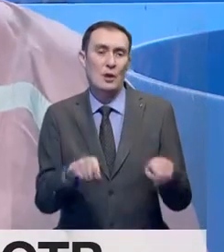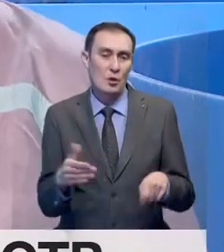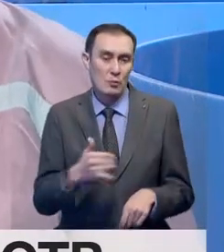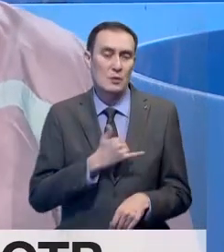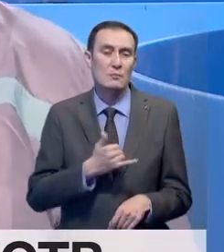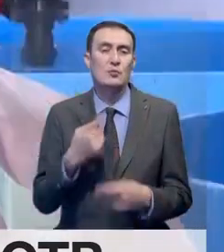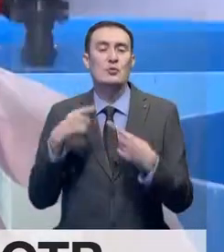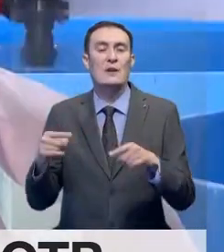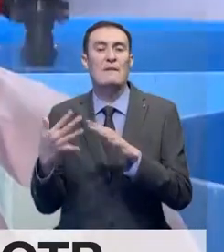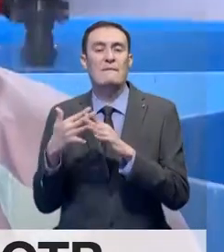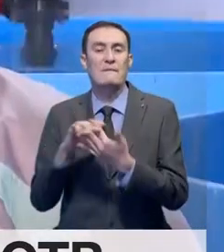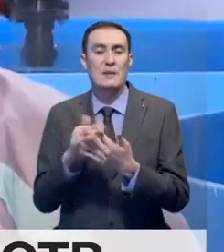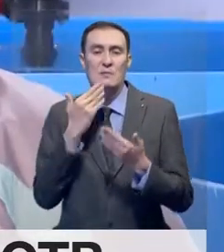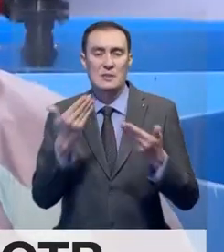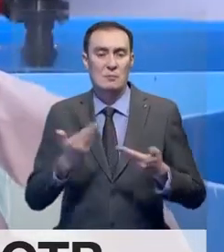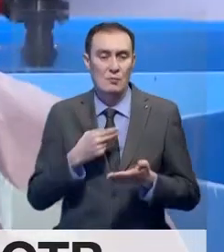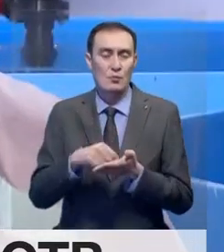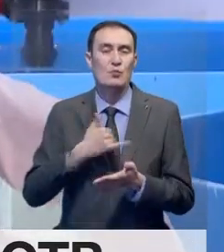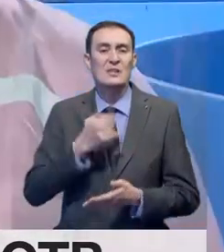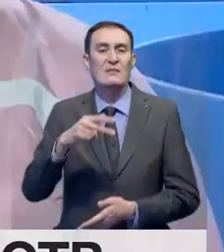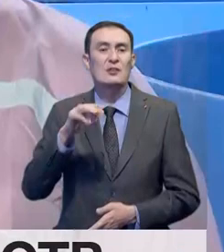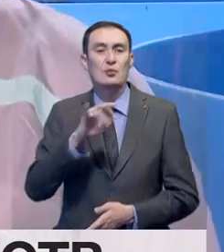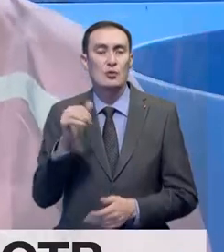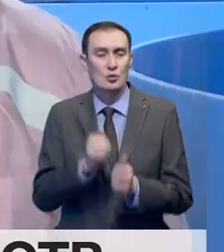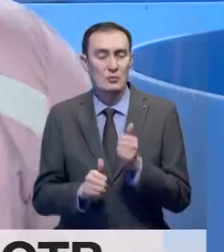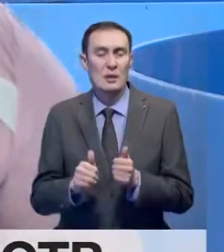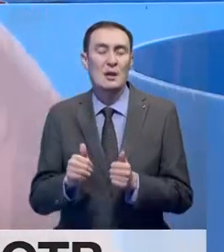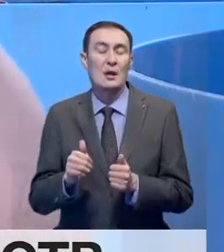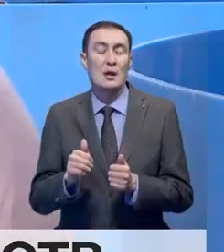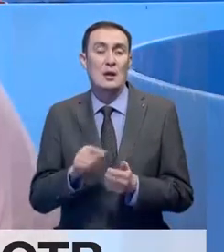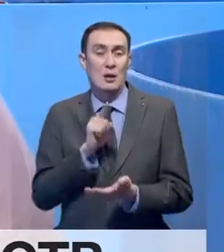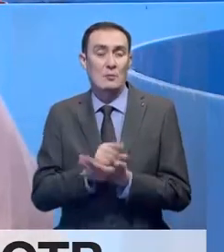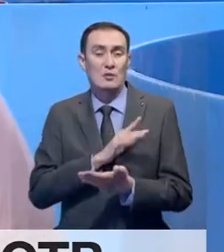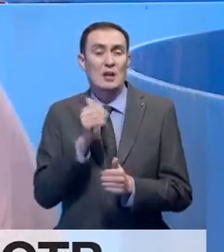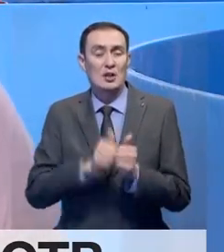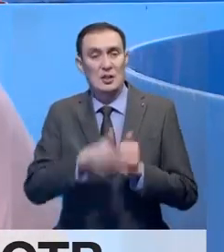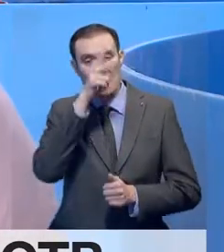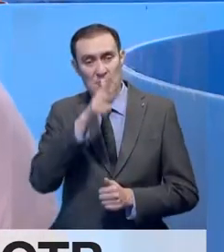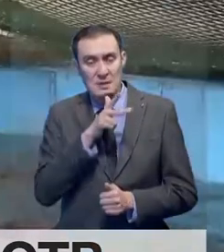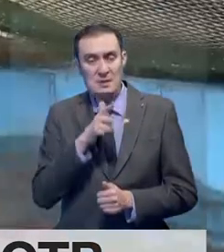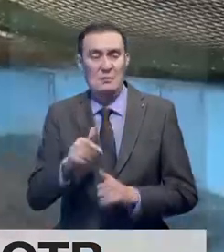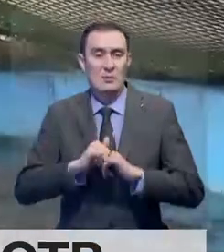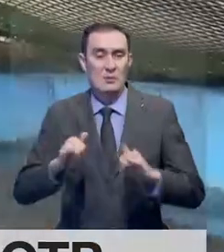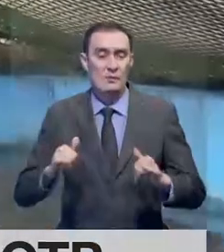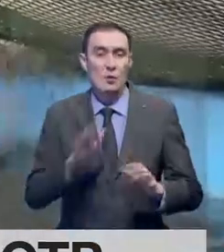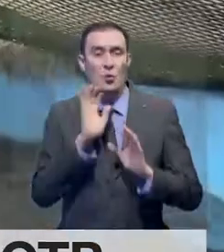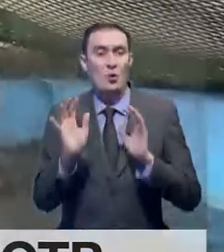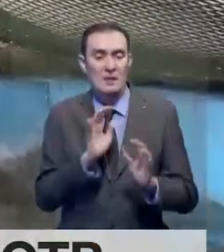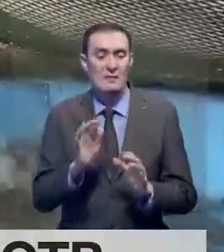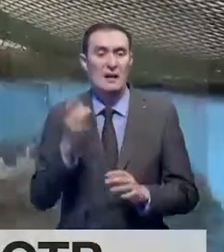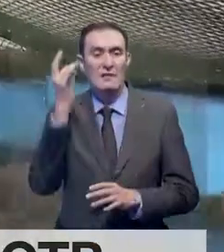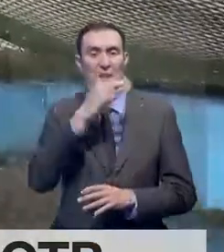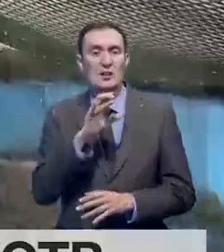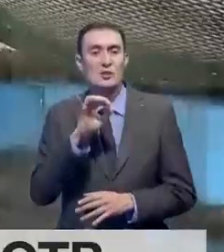к нам с других ферм. У нас в год должно быть 20 тонн. Хаотично мы их каждые 3 месяца инкубируем. Ухаживать за африканским